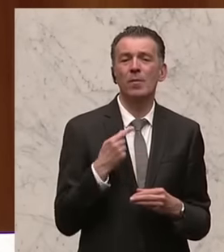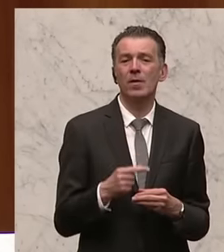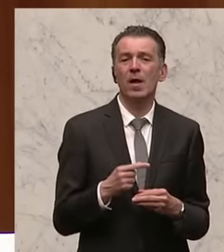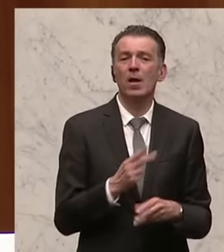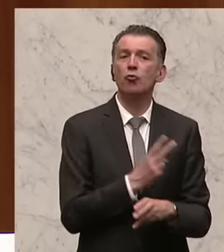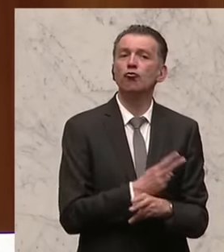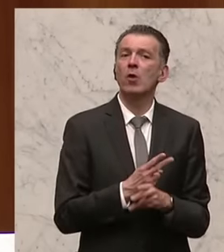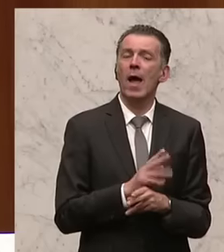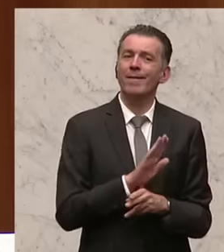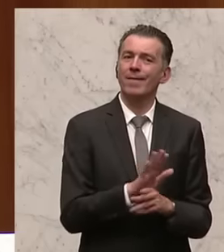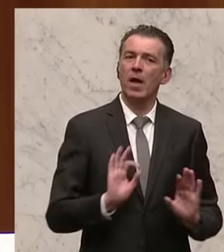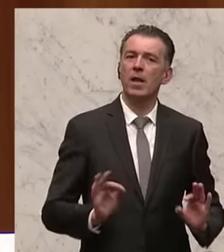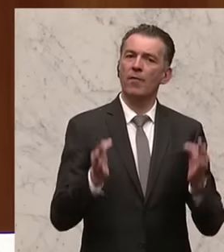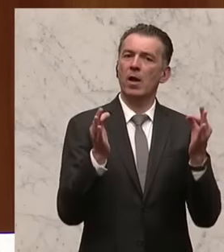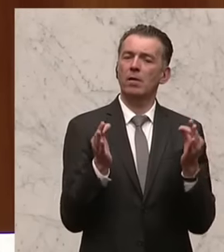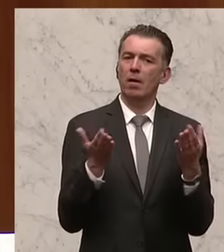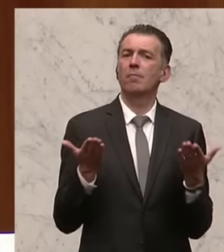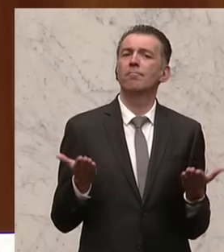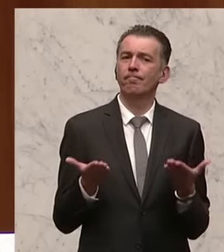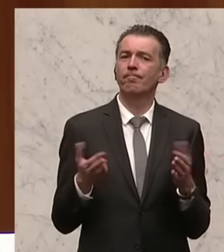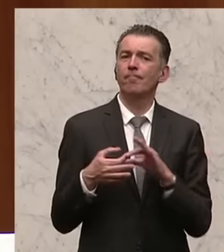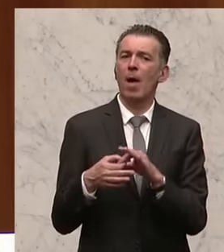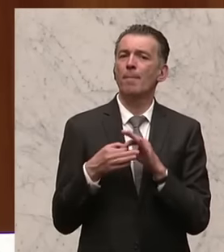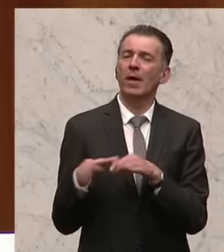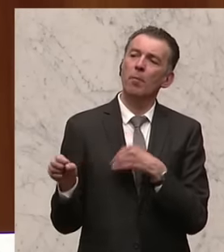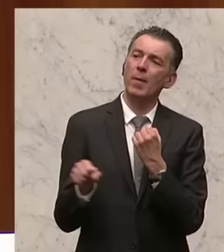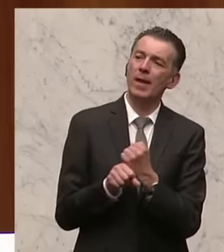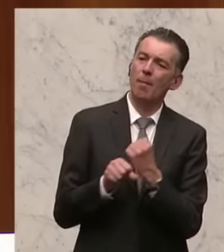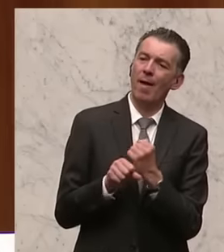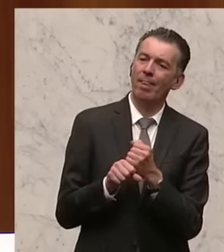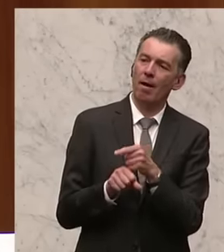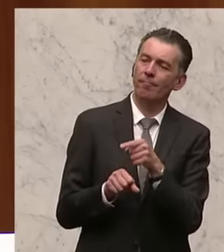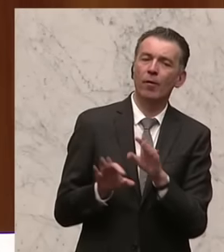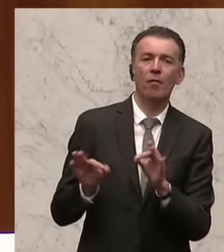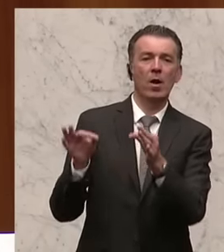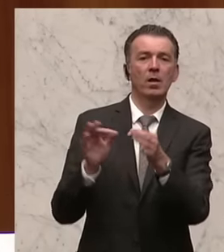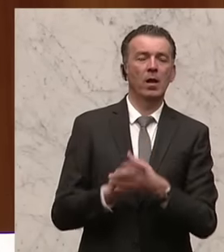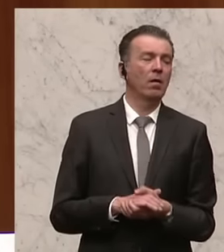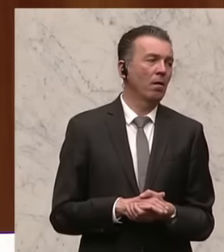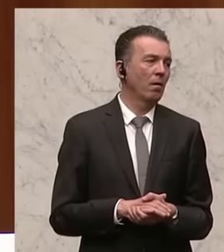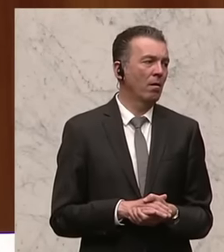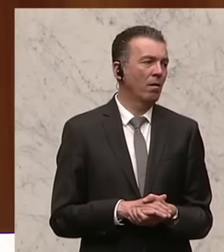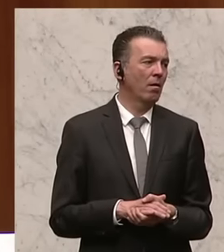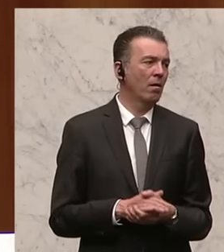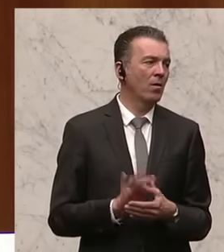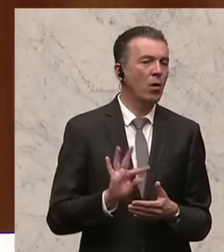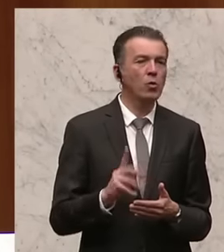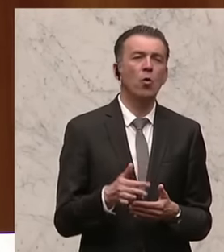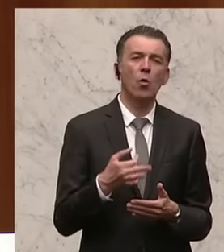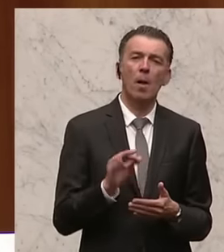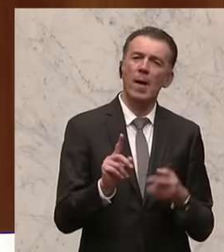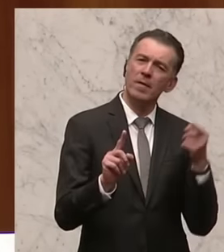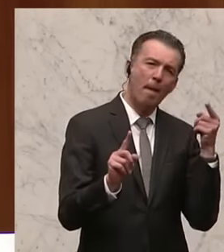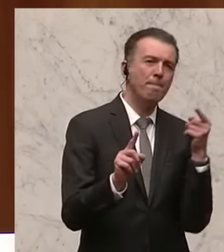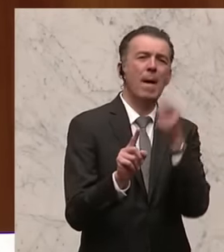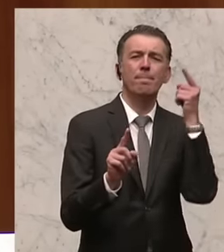Qualität des Staates bemisst sich auch an der Qualität seiner Mitarbeiter und Mitarbeiterinnen. Und um es noch schöner und besser auf den Punkt